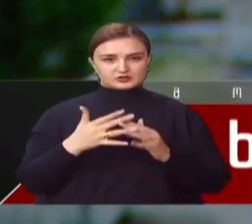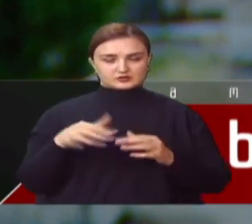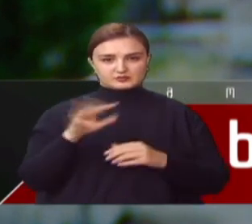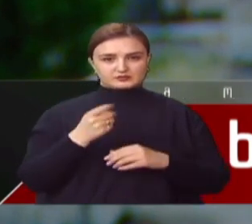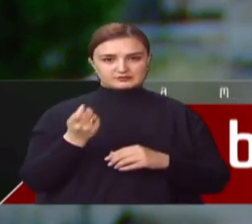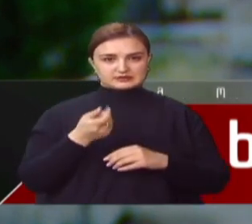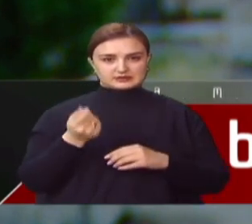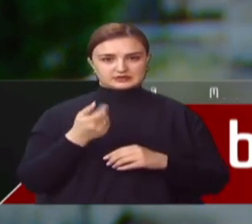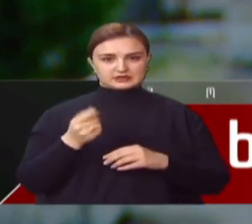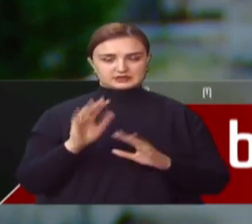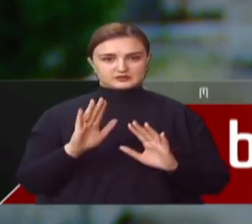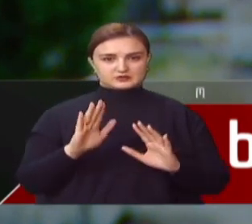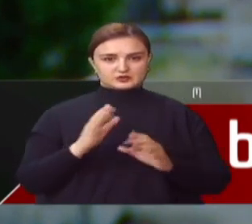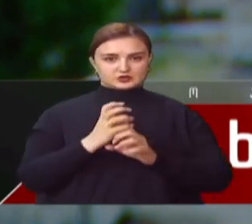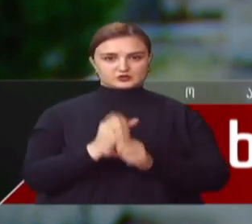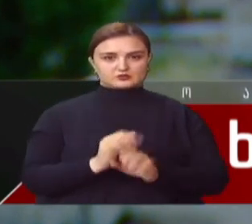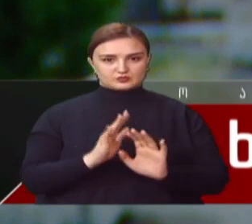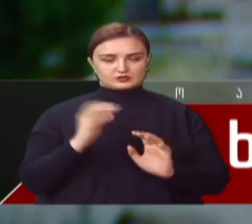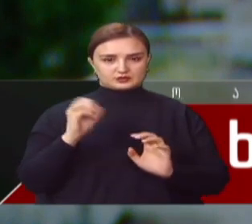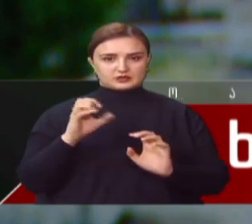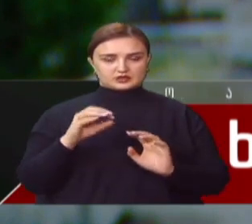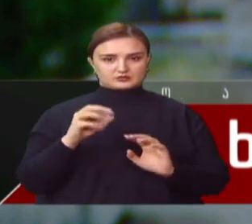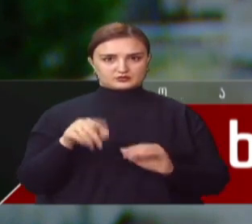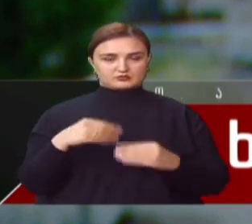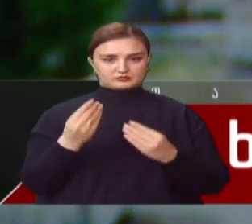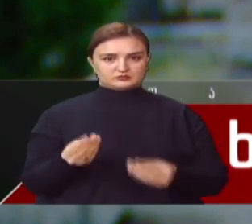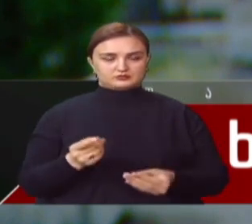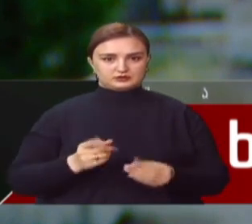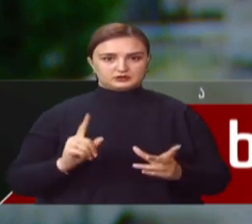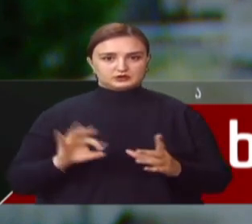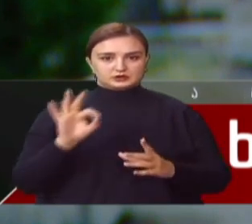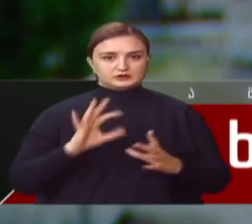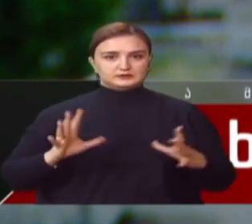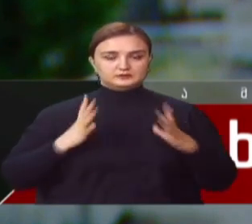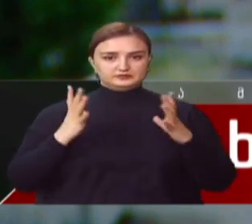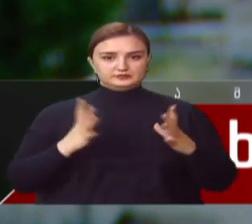მცირე ნაწილის მიეწოდება შეზღუდვით მხოლოდ ელექტროენერგია. რაც შეეხება იმერეთს და